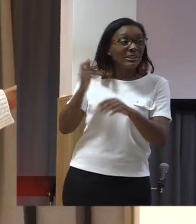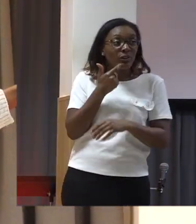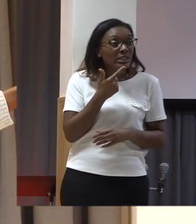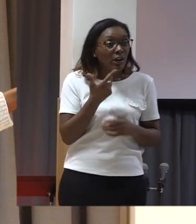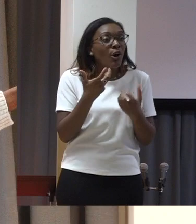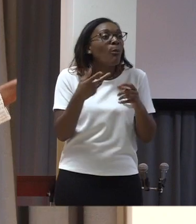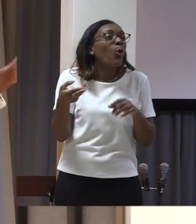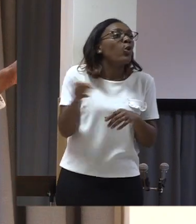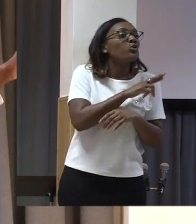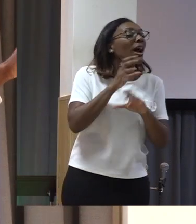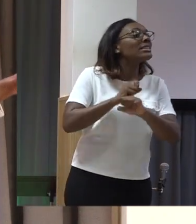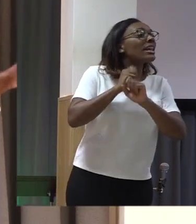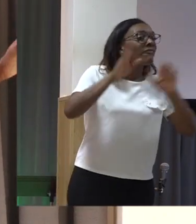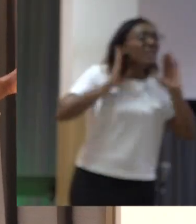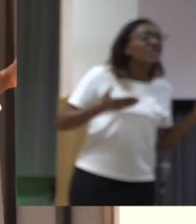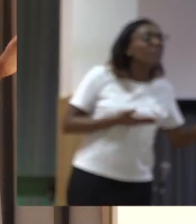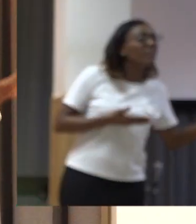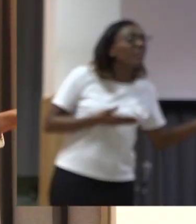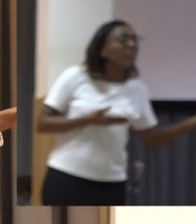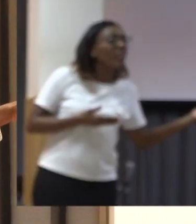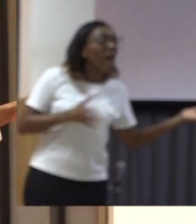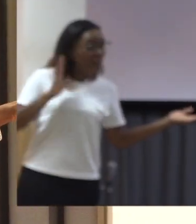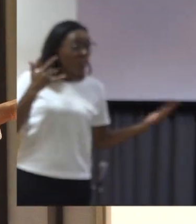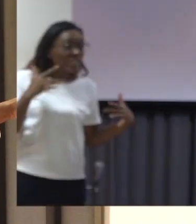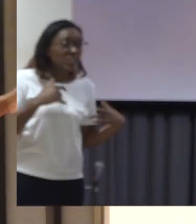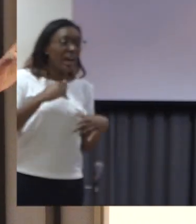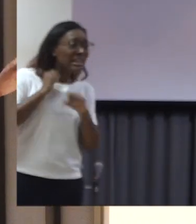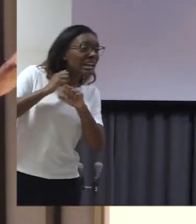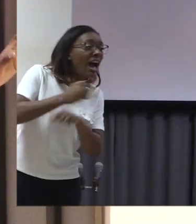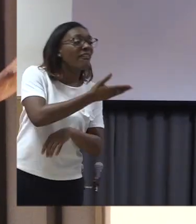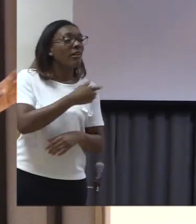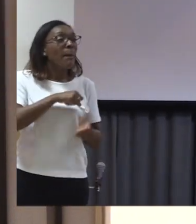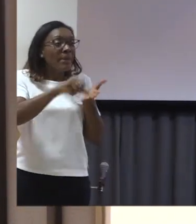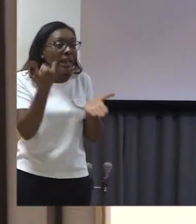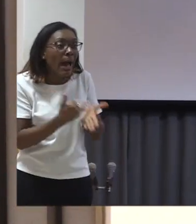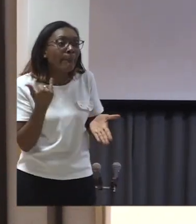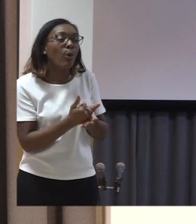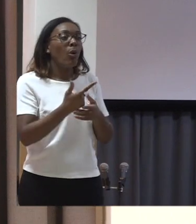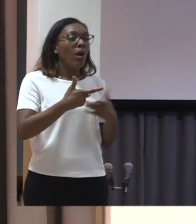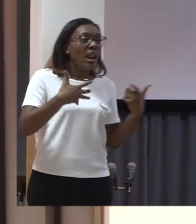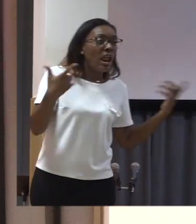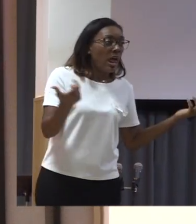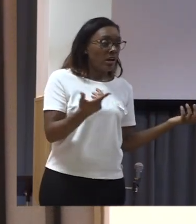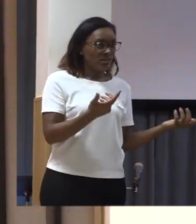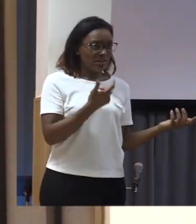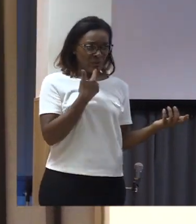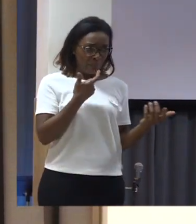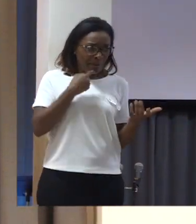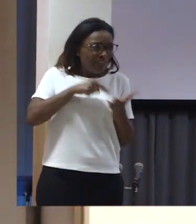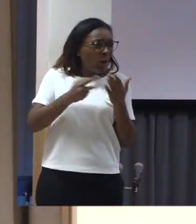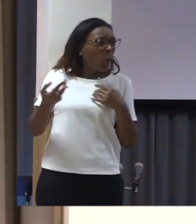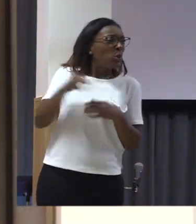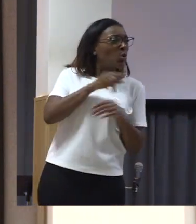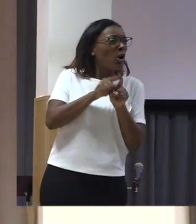forcés. Ils n'en ont pas marre de payer des impôts. Et ils veulent à tout prix continuer à payer ces impôts.